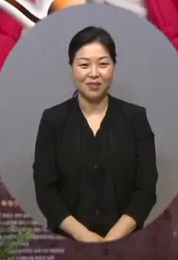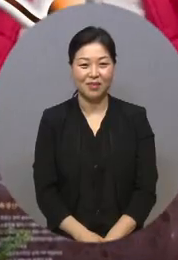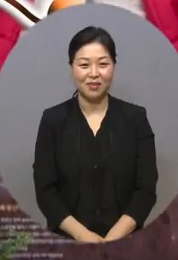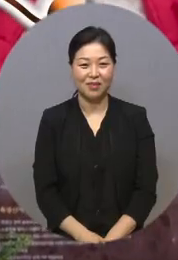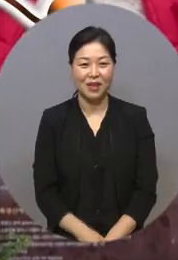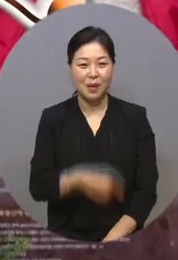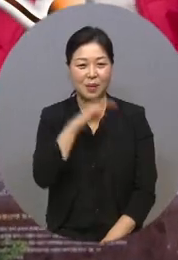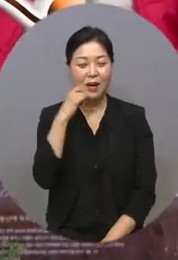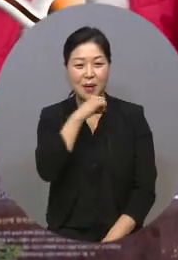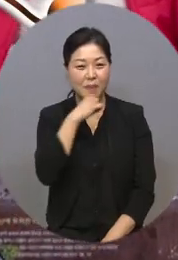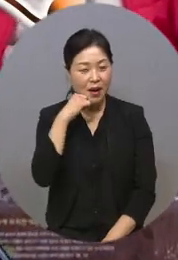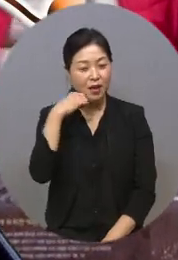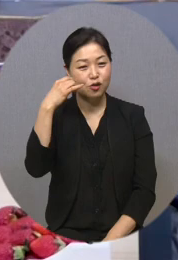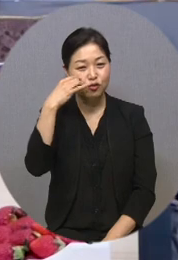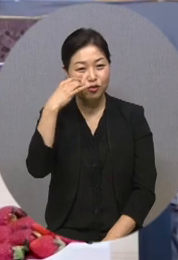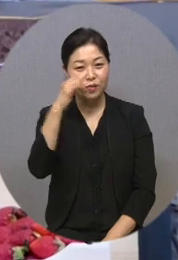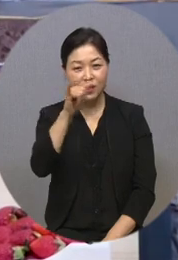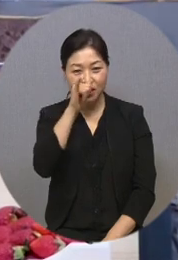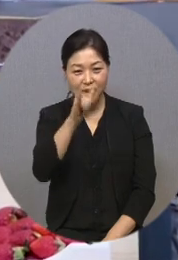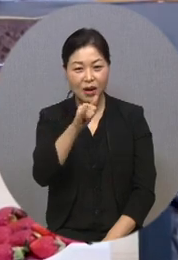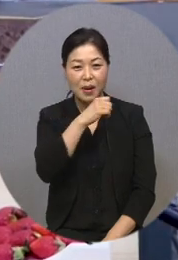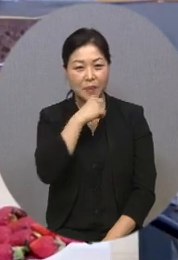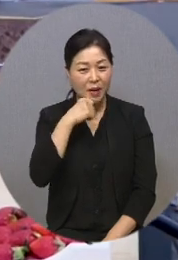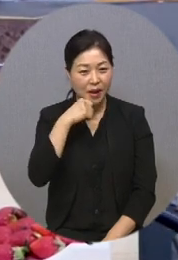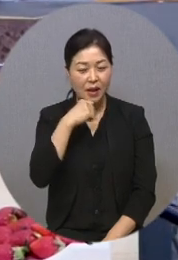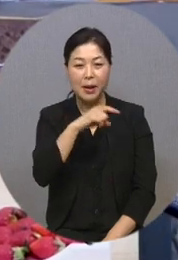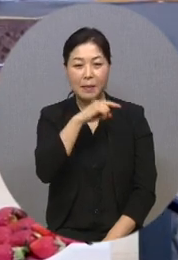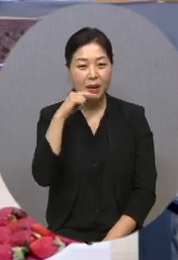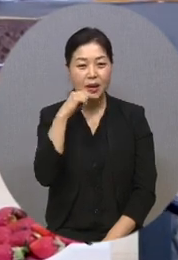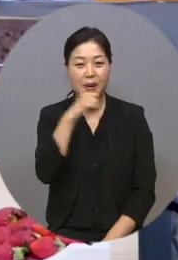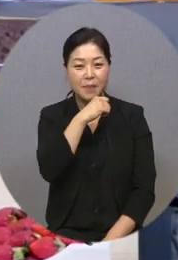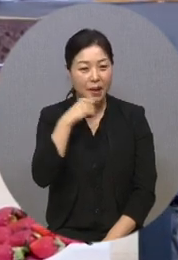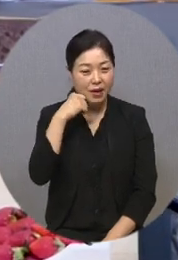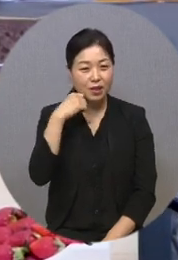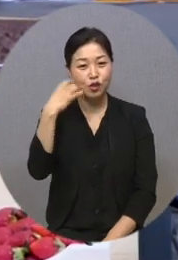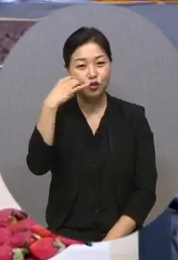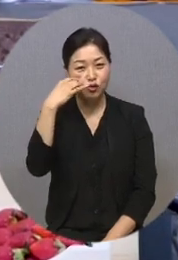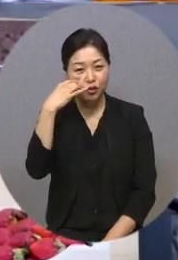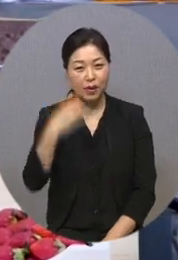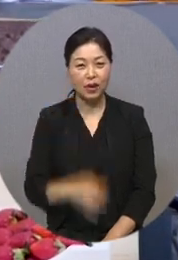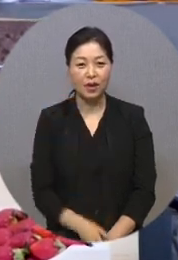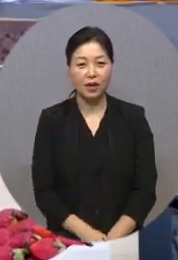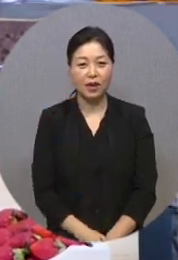빨간맛 궁금해하니. 빨간맛 궁금해하니.